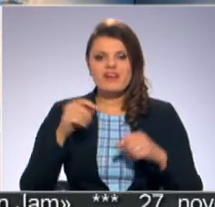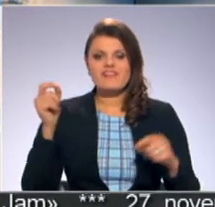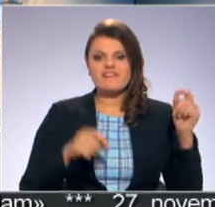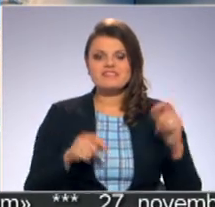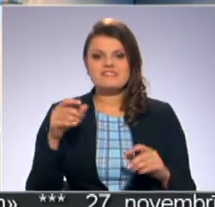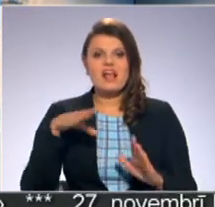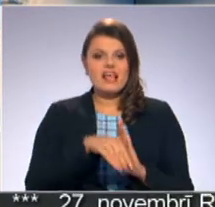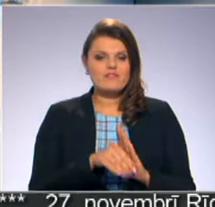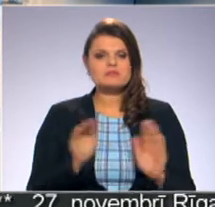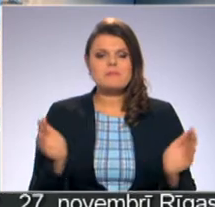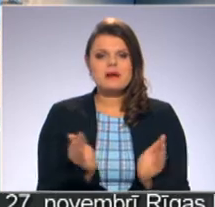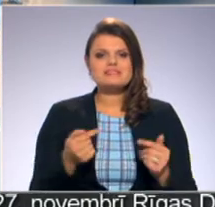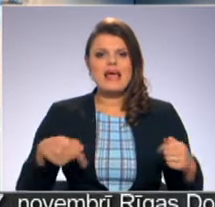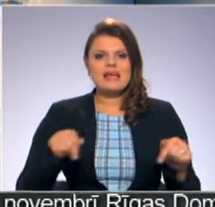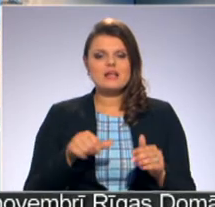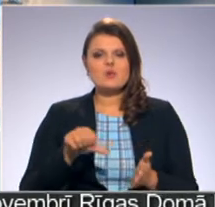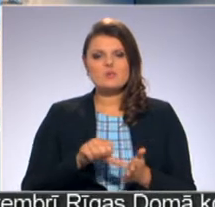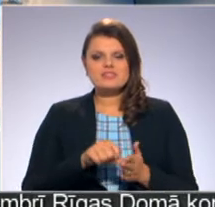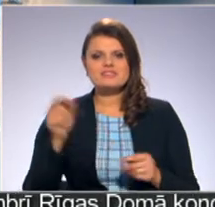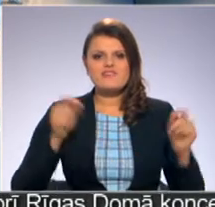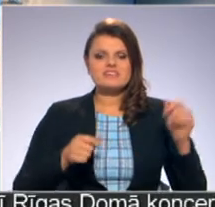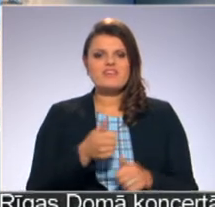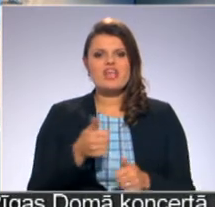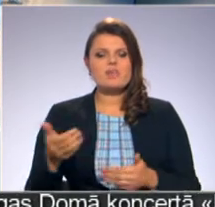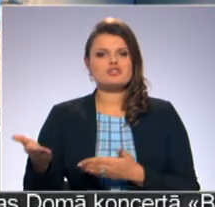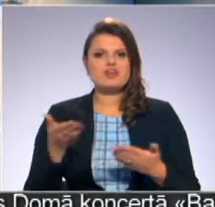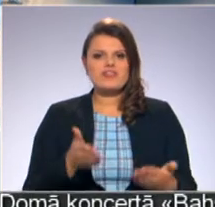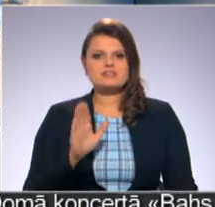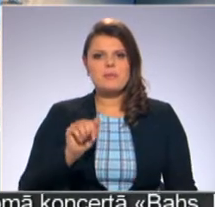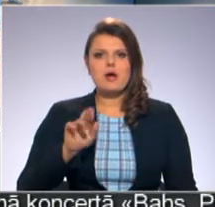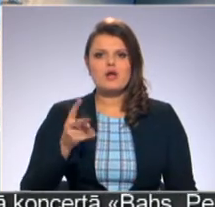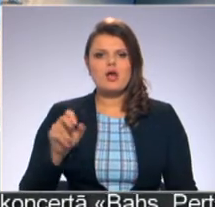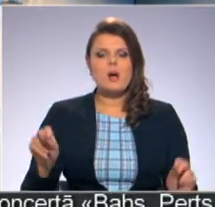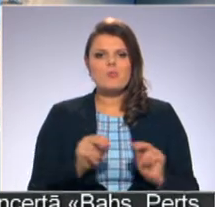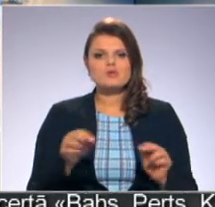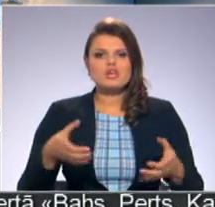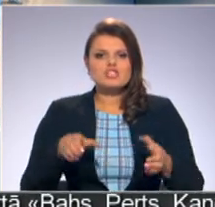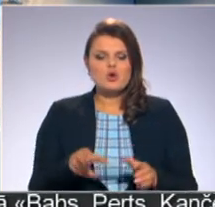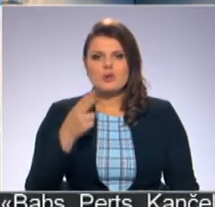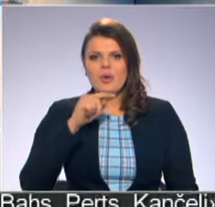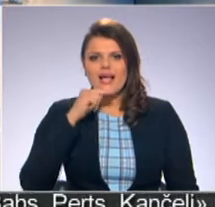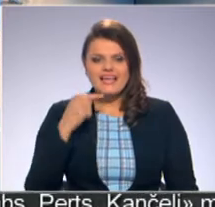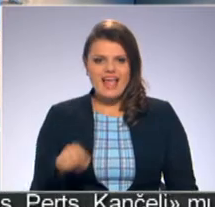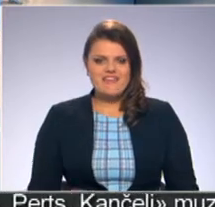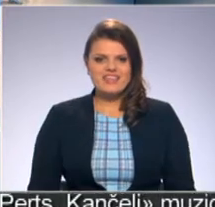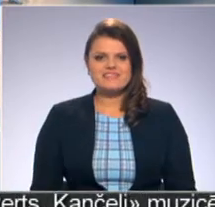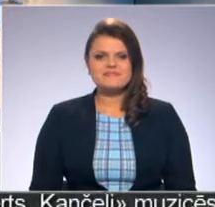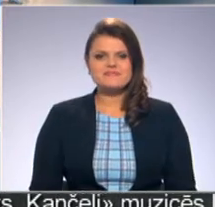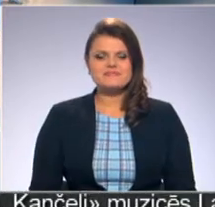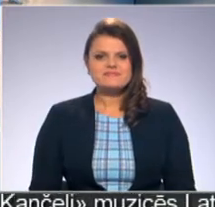Šovakar festivāla ietvaros mazajā ģildē uzstājas festivāla īpašie viesi baroku mūzikas orķestrs no Krievijas Pratum